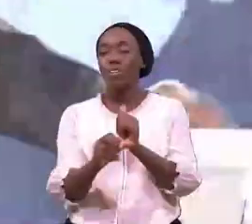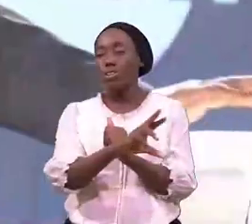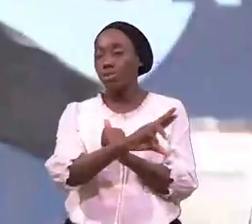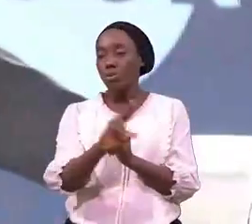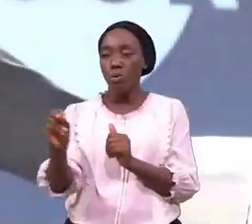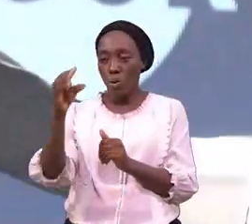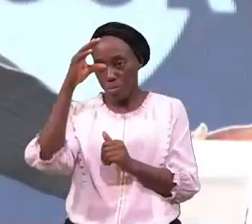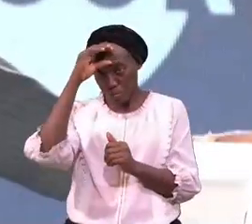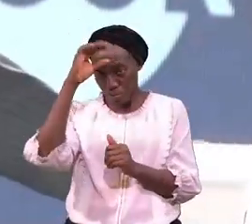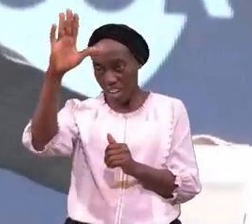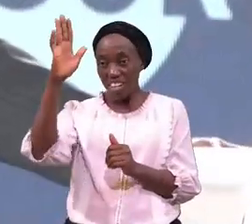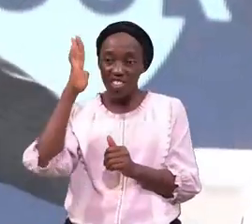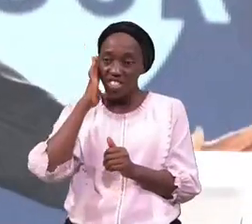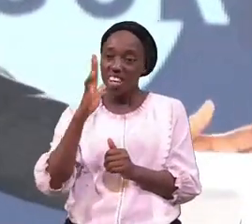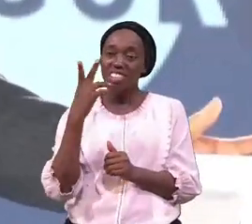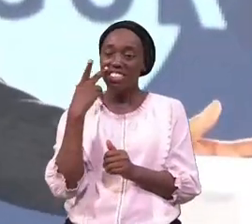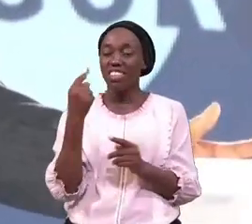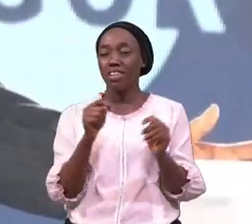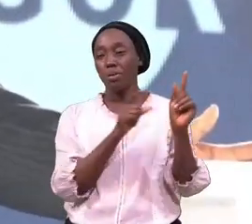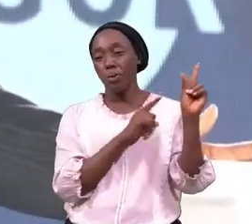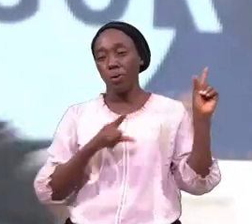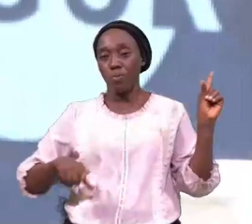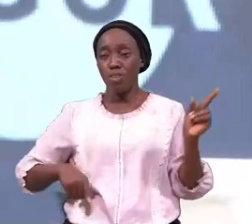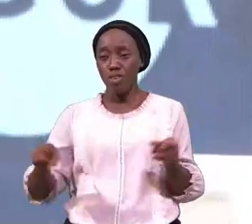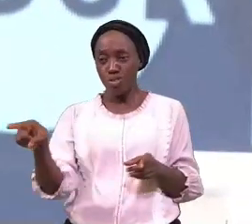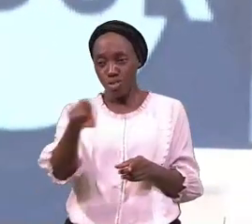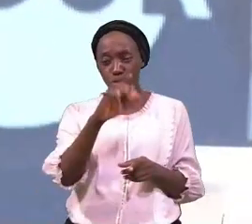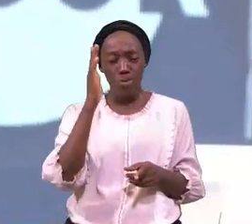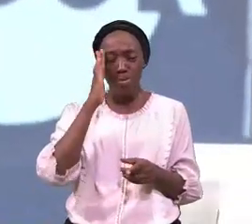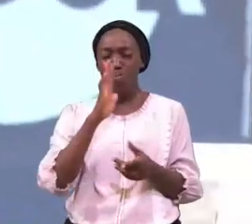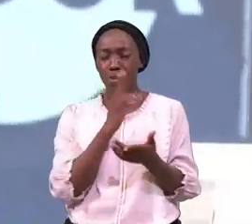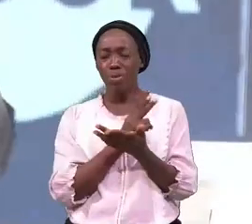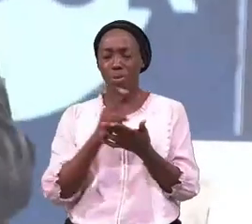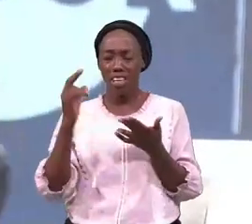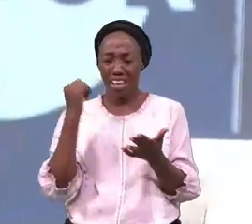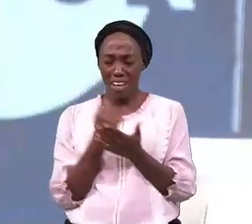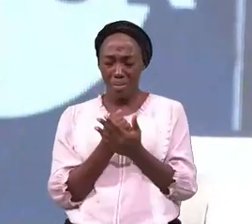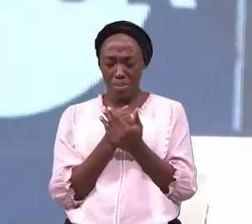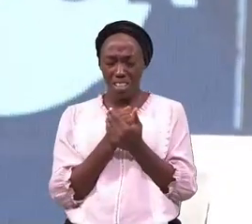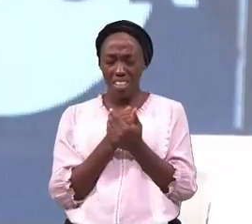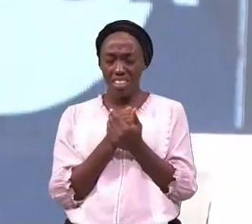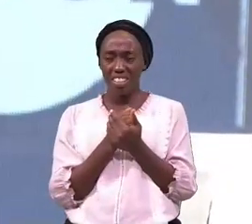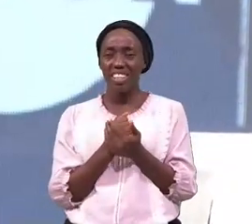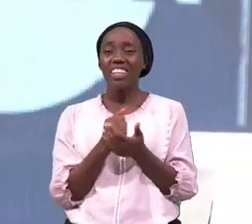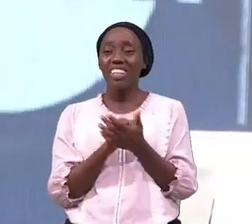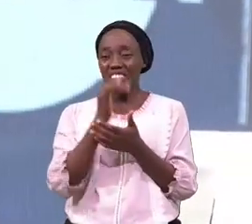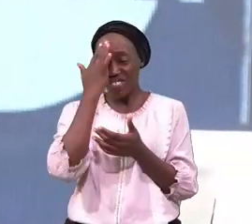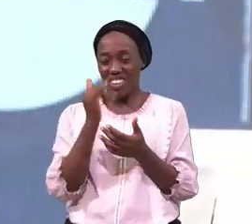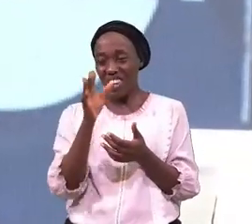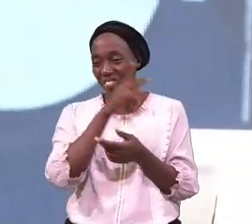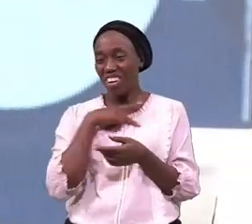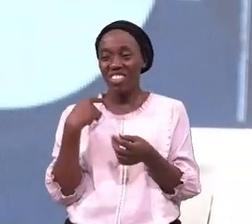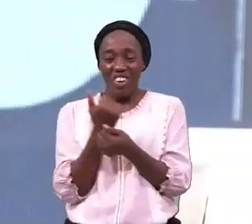Sans laquelle personne ne verra le Seigneur. Tu seras saint. C'est pourquoi je vous aime.